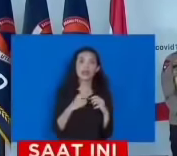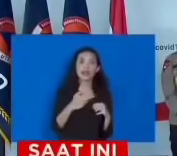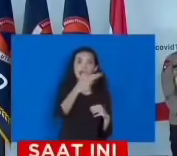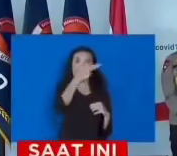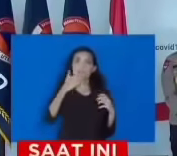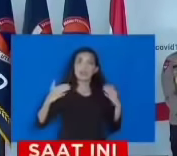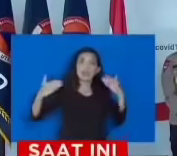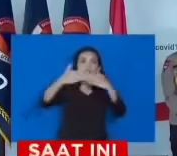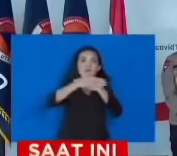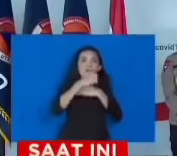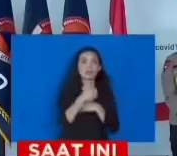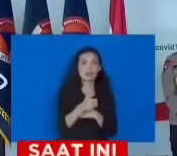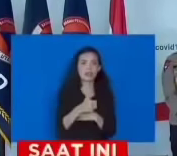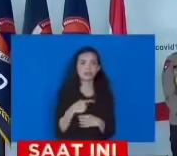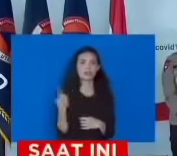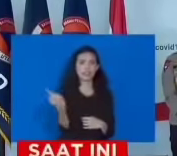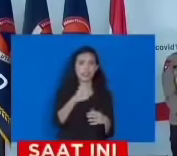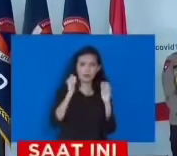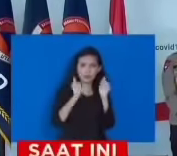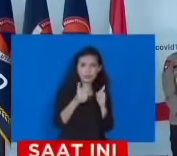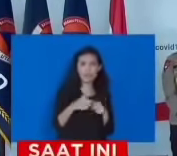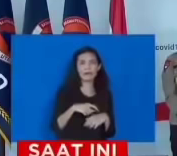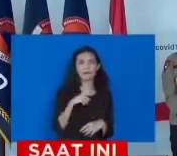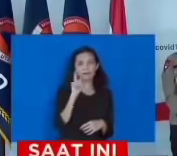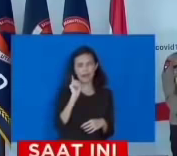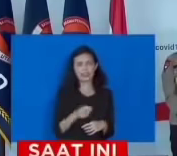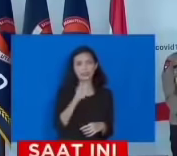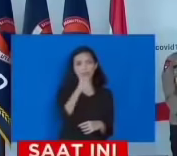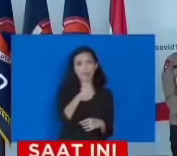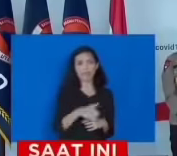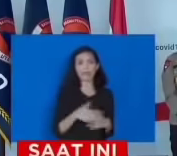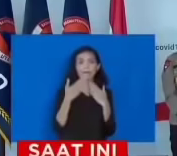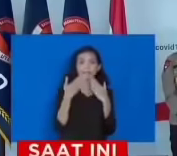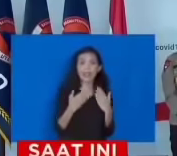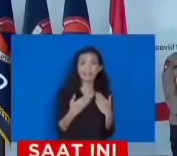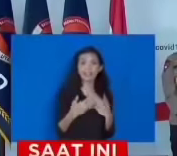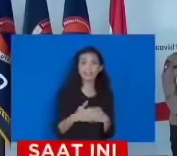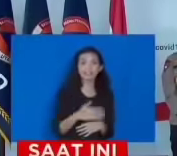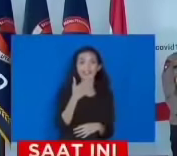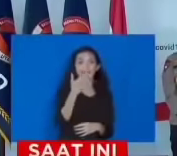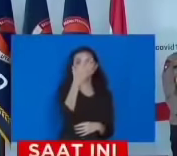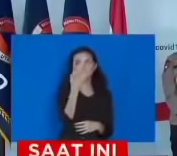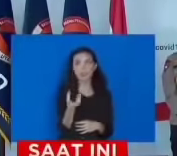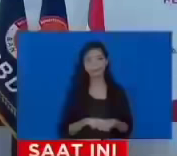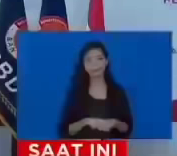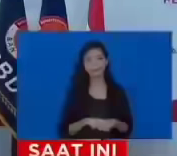bisa. Sekali lagi, kita bisa. Terima kasih, selamat sore.